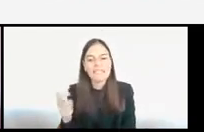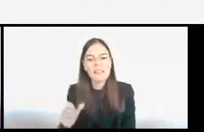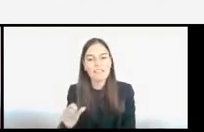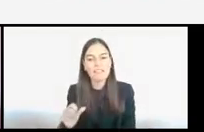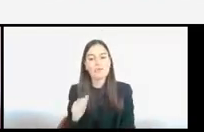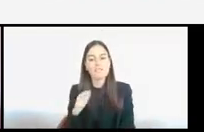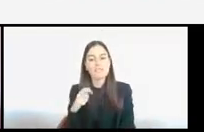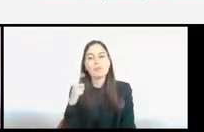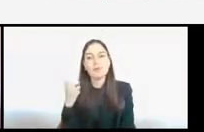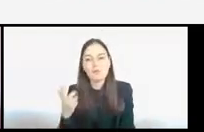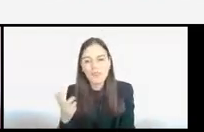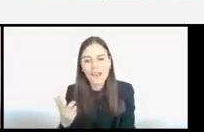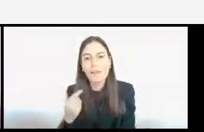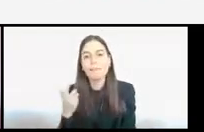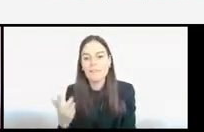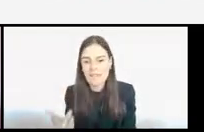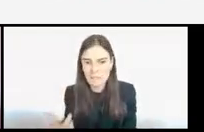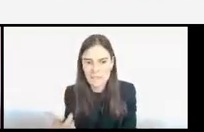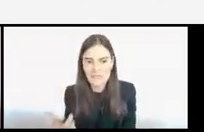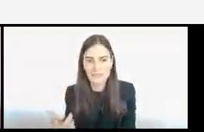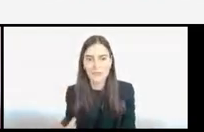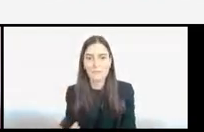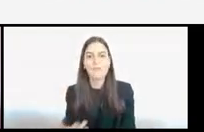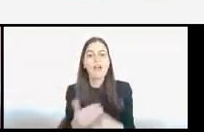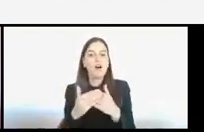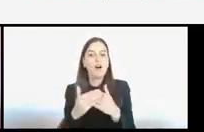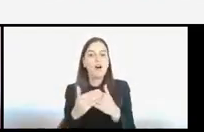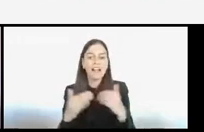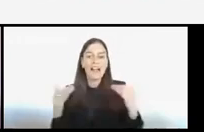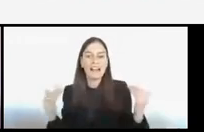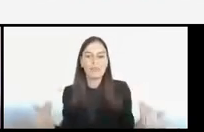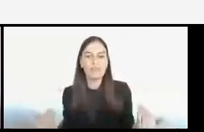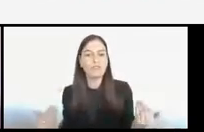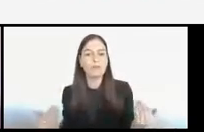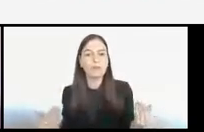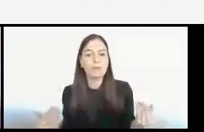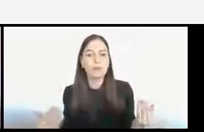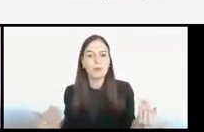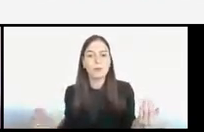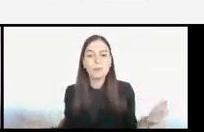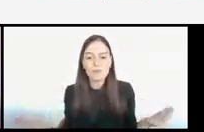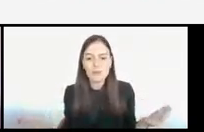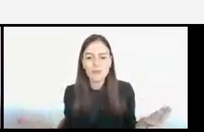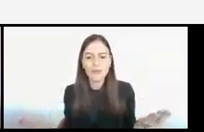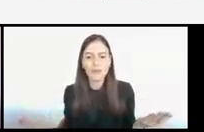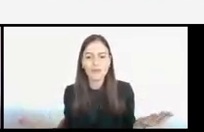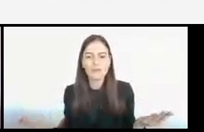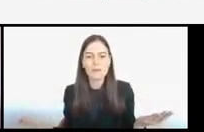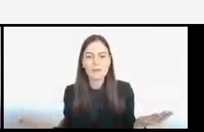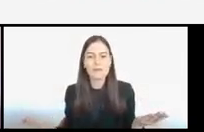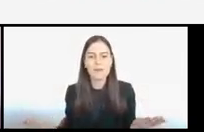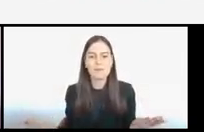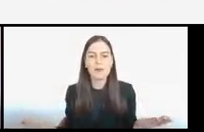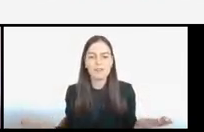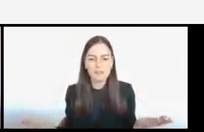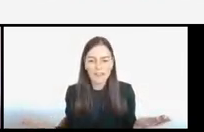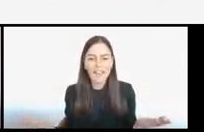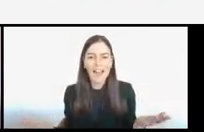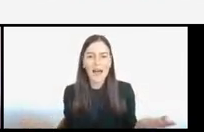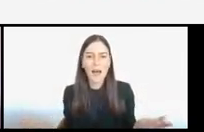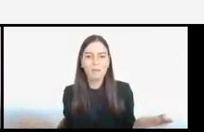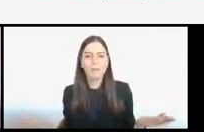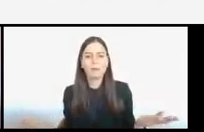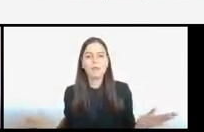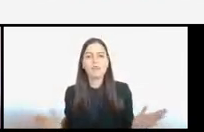un peu plus précis, avec une cible qu'on verra bien spécifique. Enfin, à la fin de mon démembrement, puisque le démembrement prend